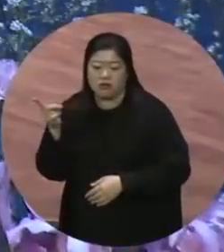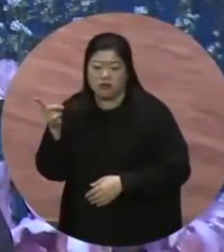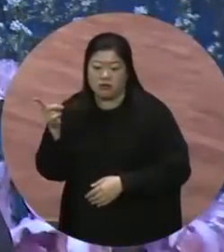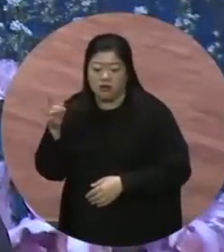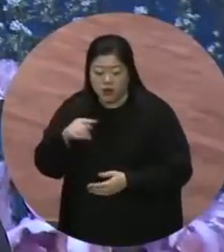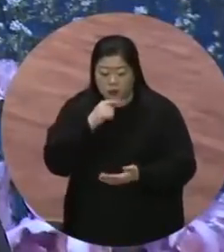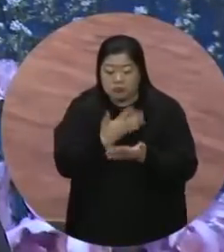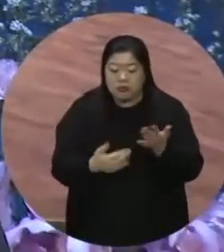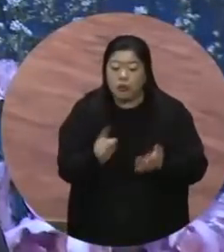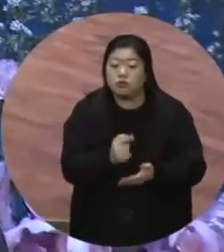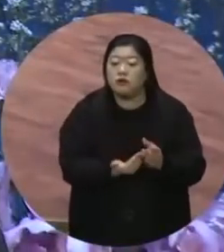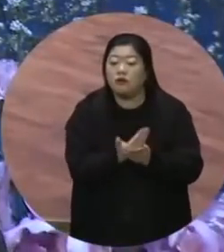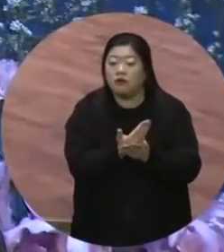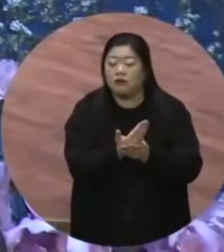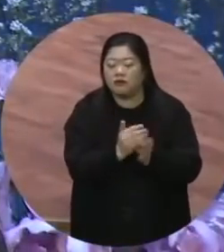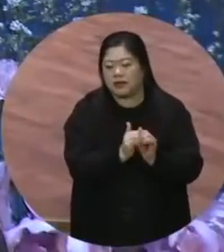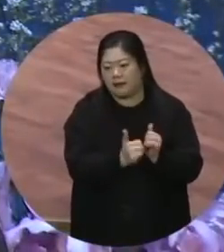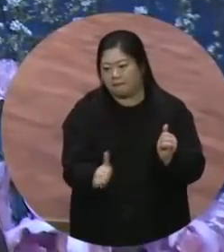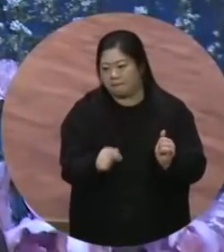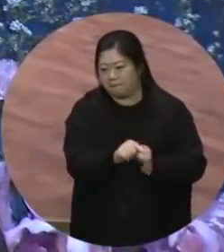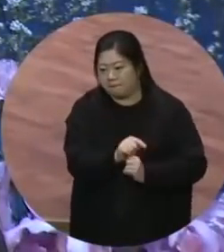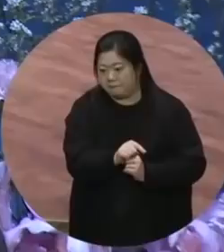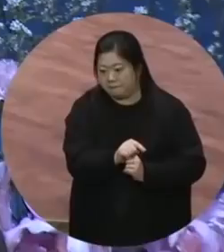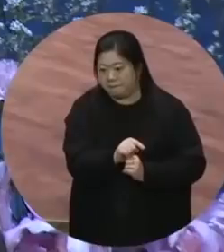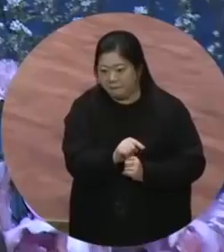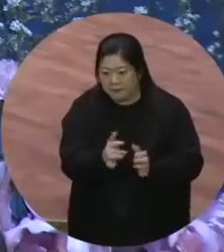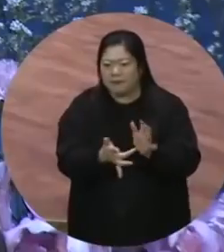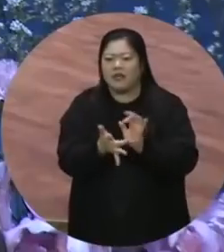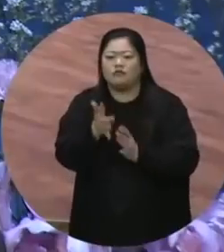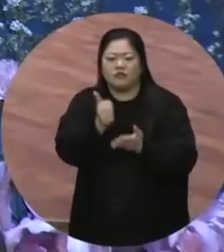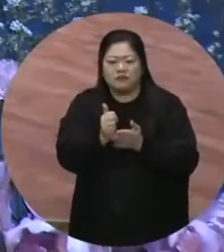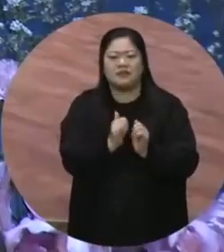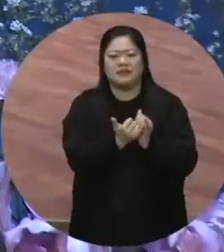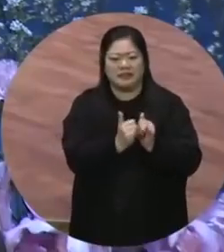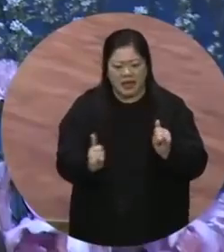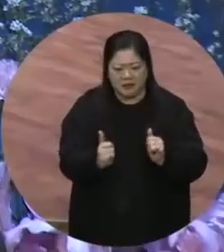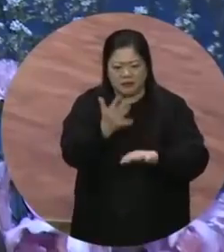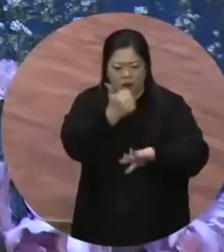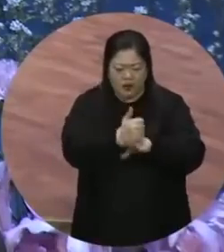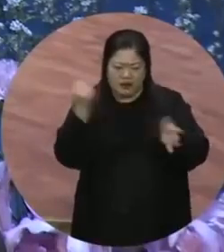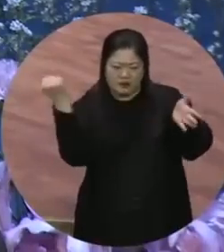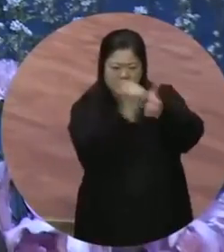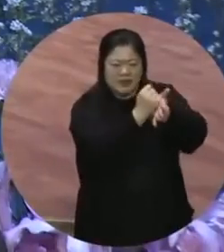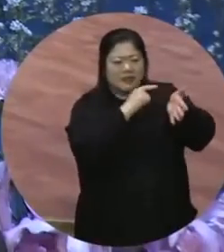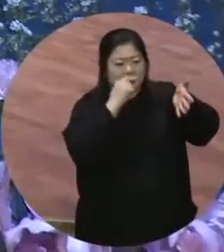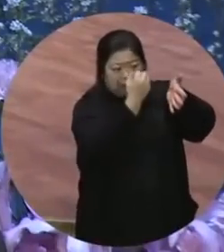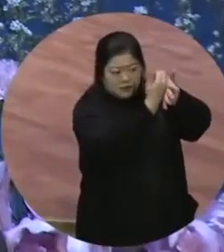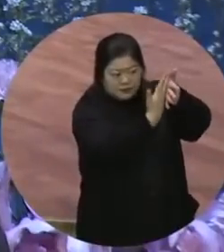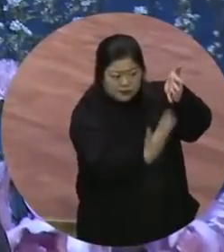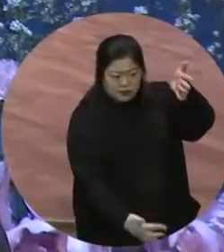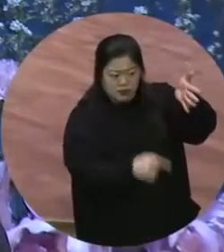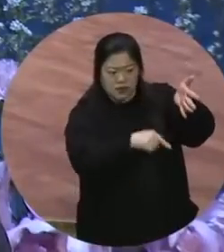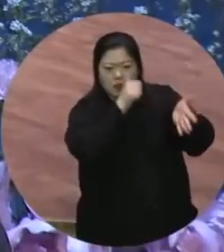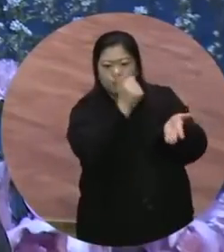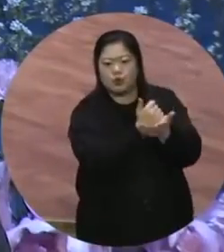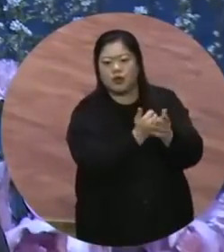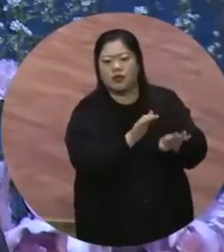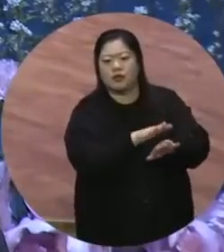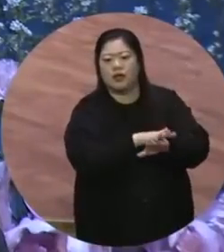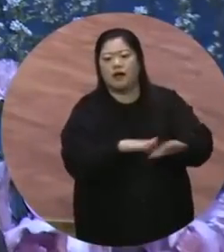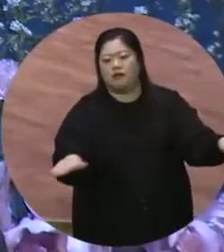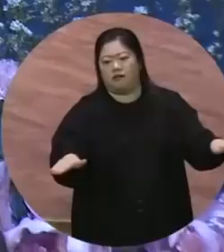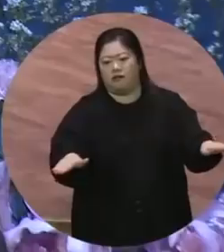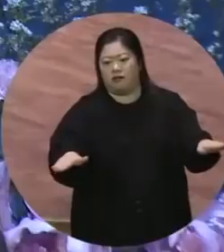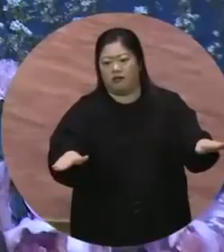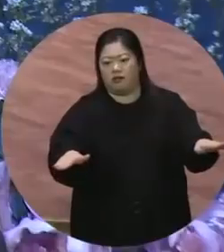되는데 피를 흘려가면 인간이 돼야 돼요. 사람이 되기 때문에 하나님이신 예수님이 인간이 되셔서 인간이 가진